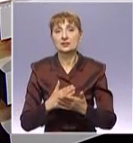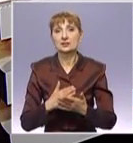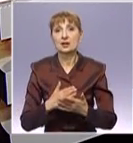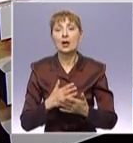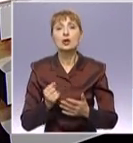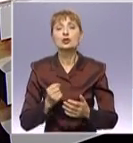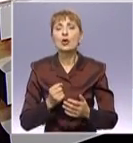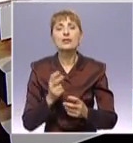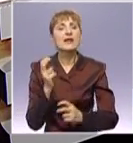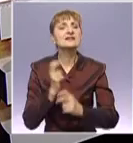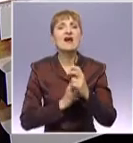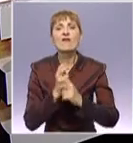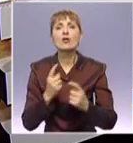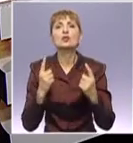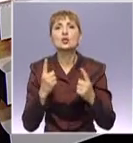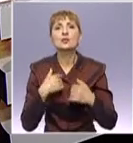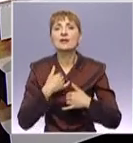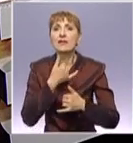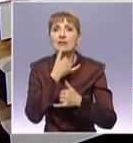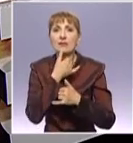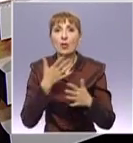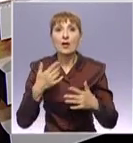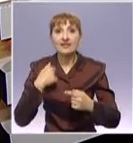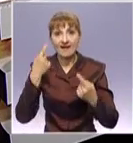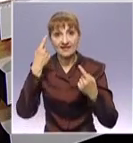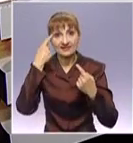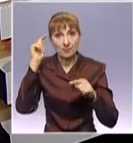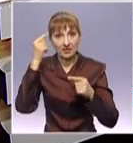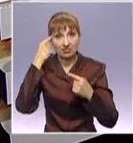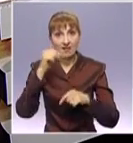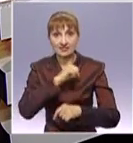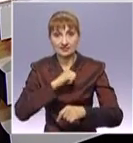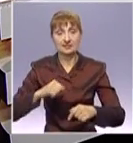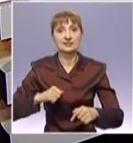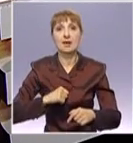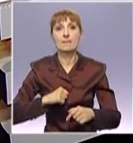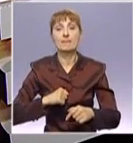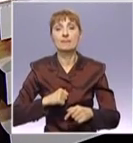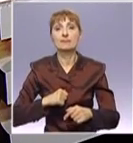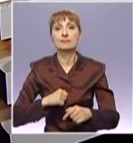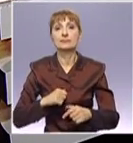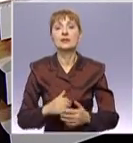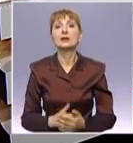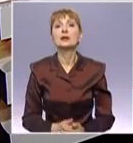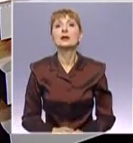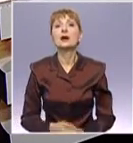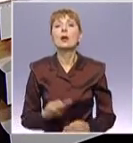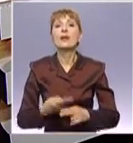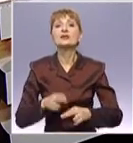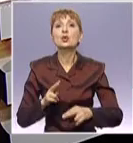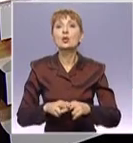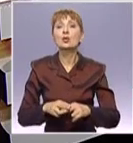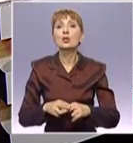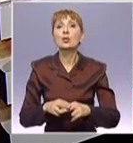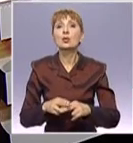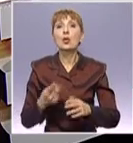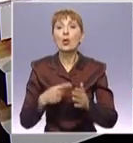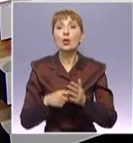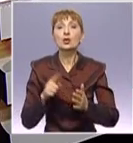ногу никак не получается. То есть я как изобретатель производства не занимаюсь. А поскольку вроде город